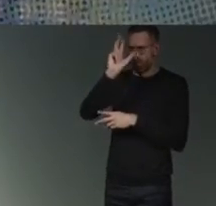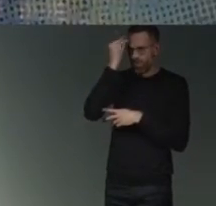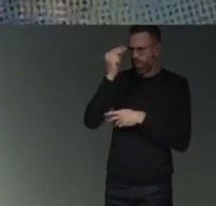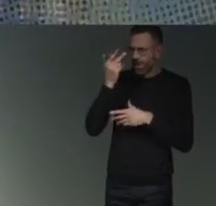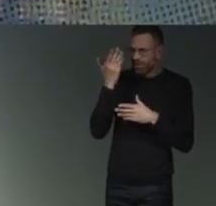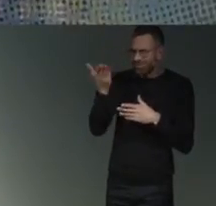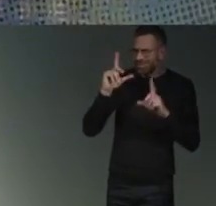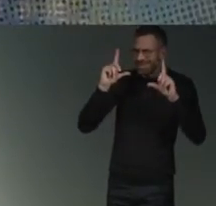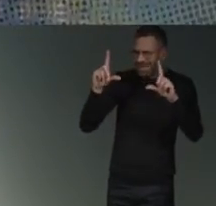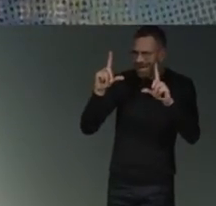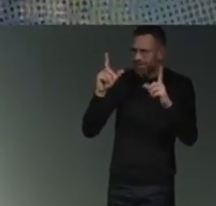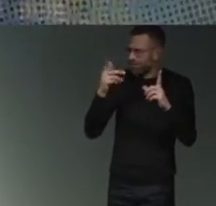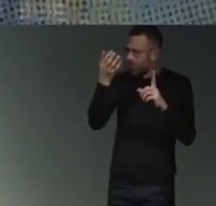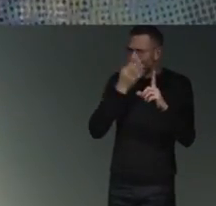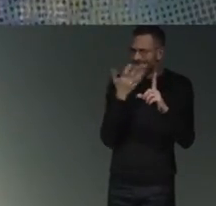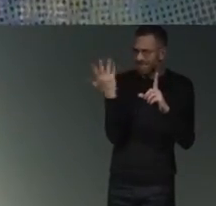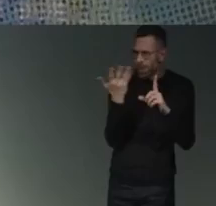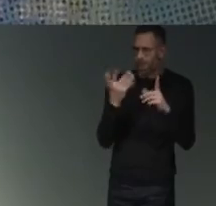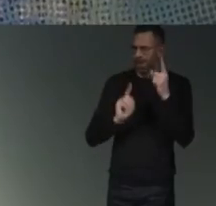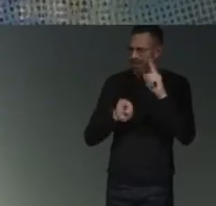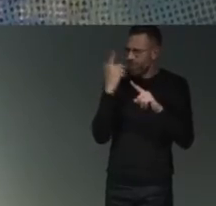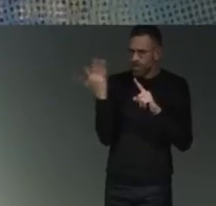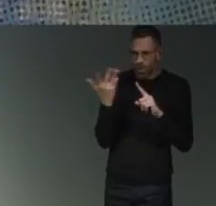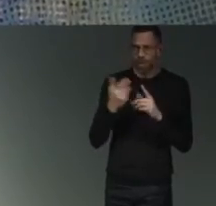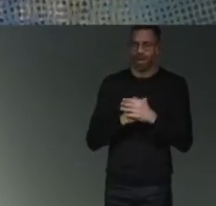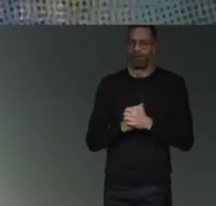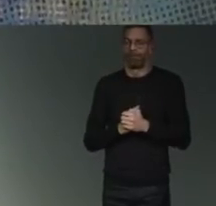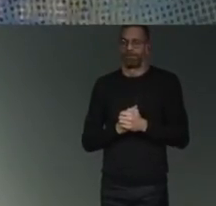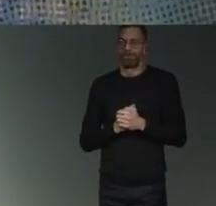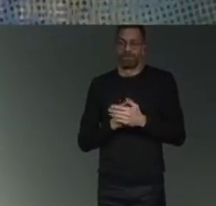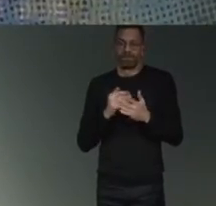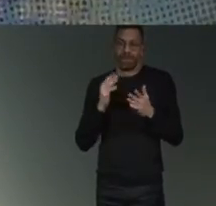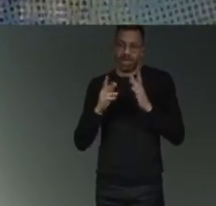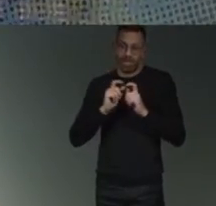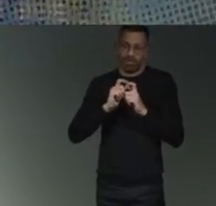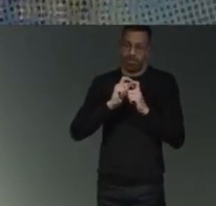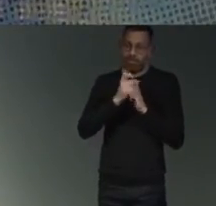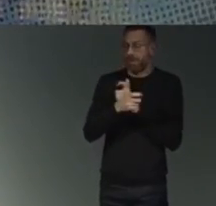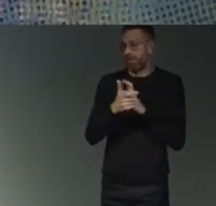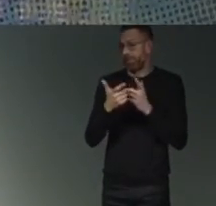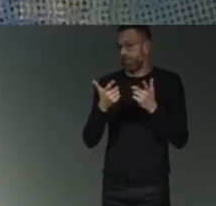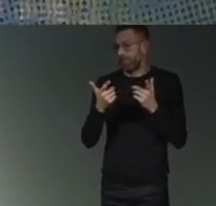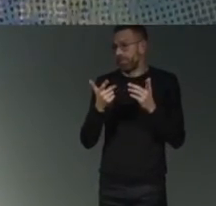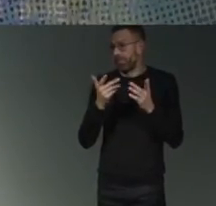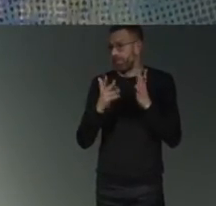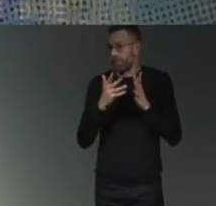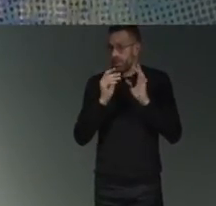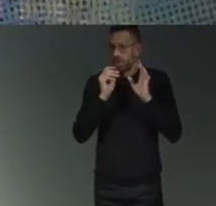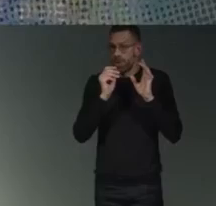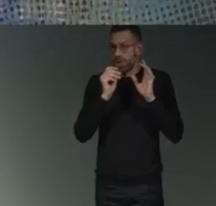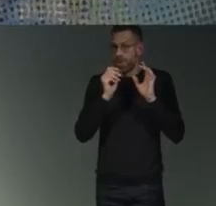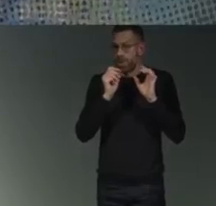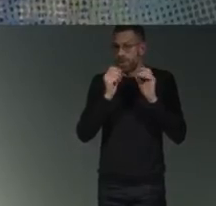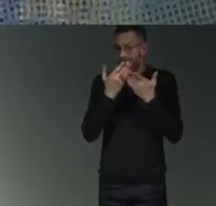ce que ce tableau a à lui dire de si important et qui pourrait peut-être lui permettre de trouver une issue pour sortir de